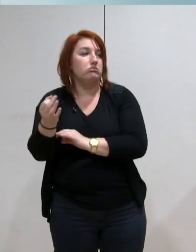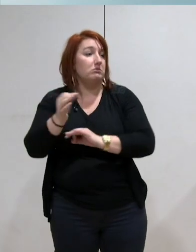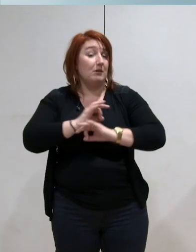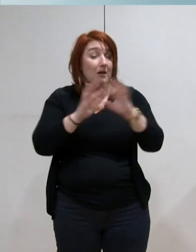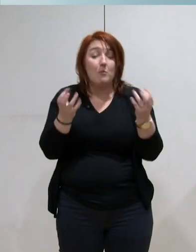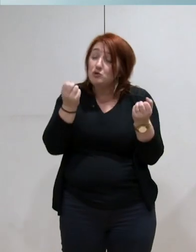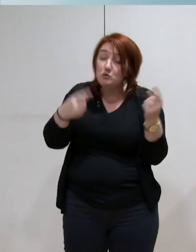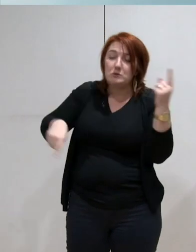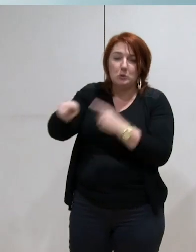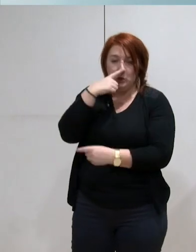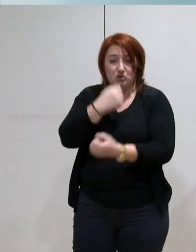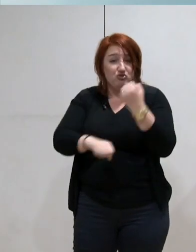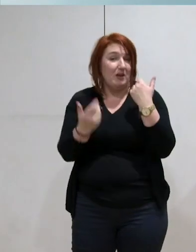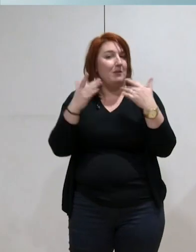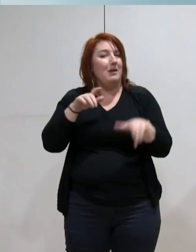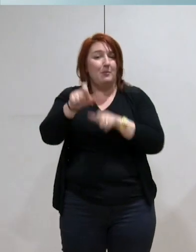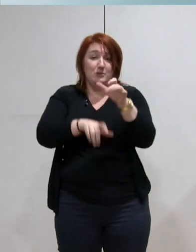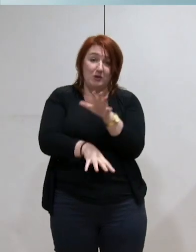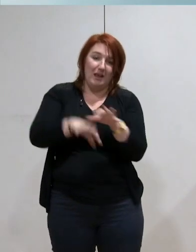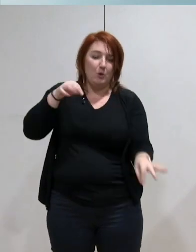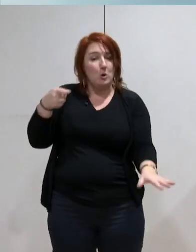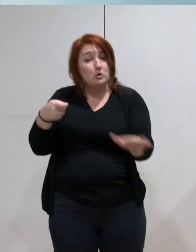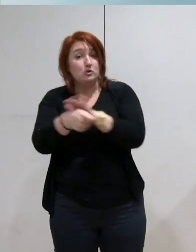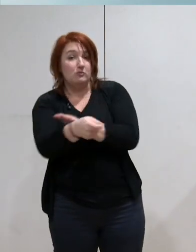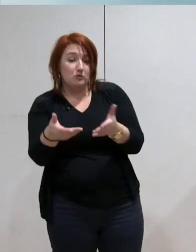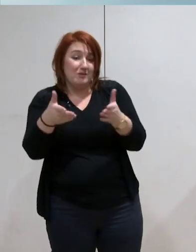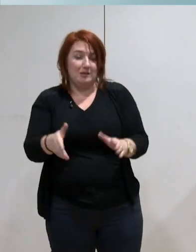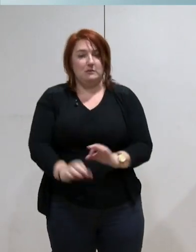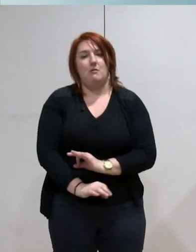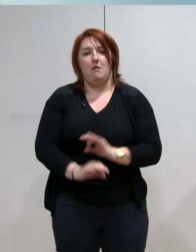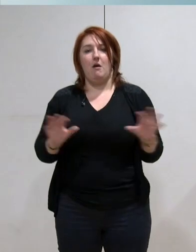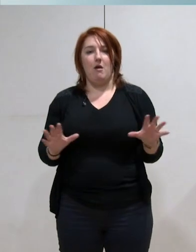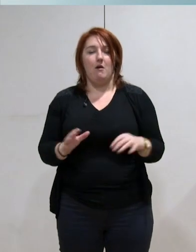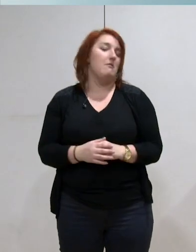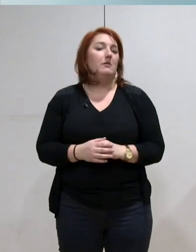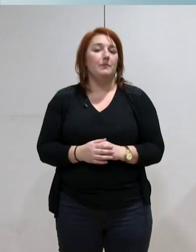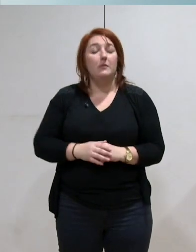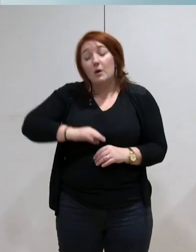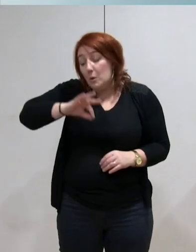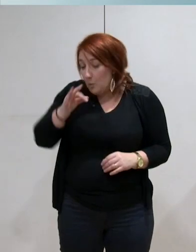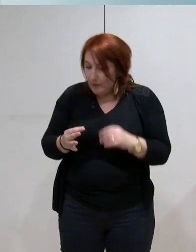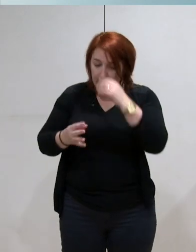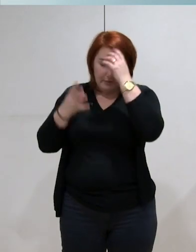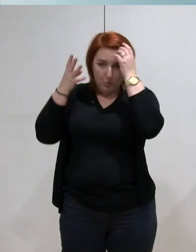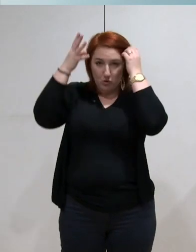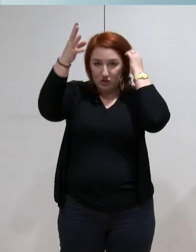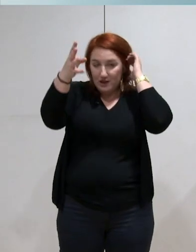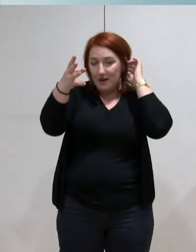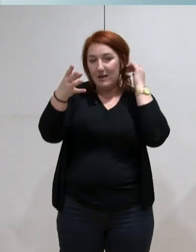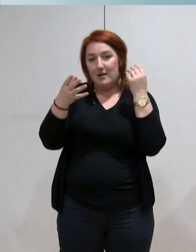soisira non plus pardon le le la subvention qui leur sera attribuée donc oui c'est un projet